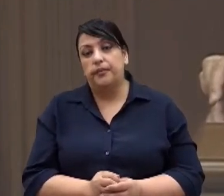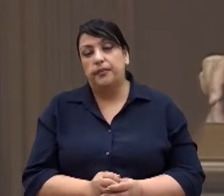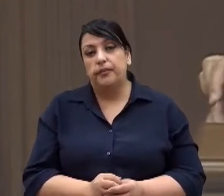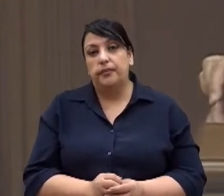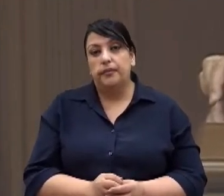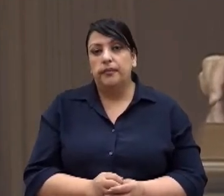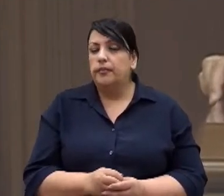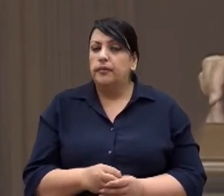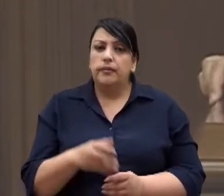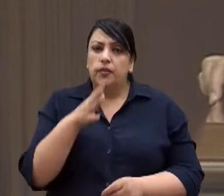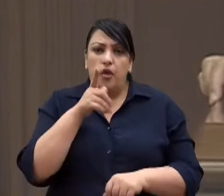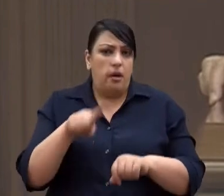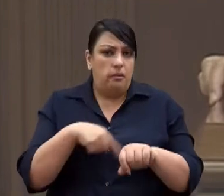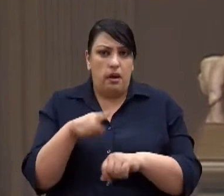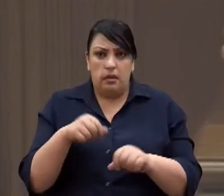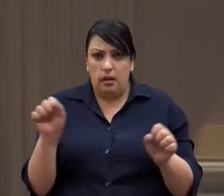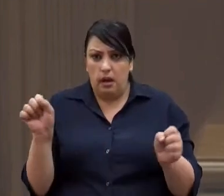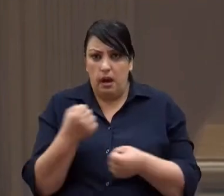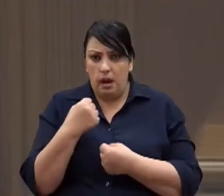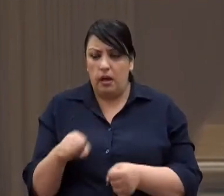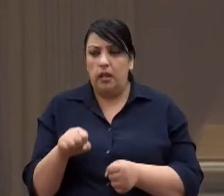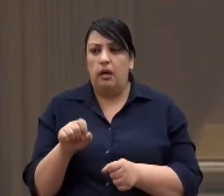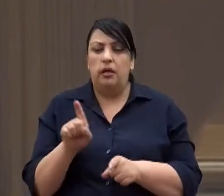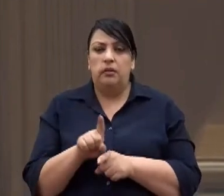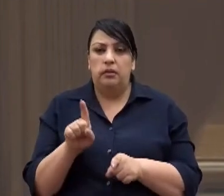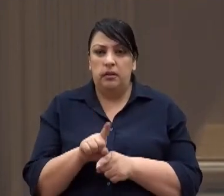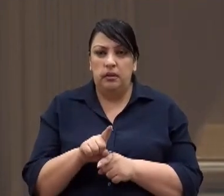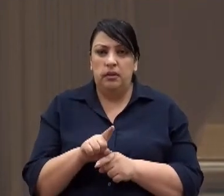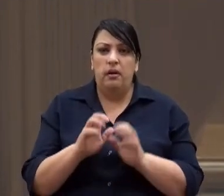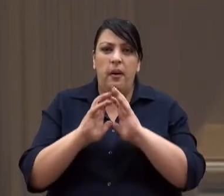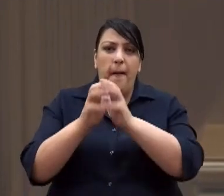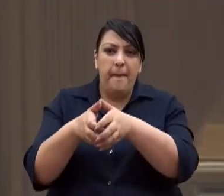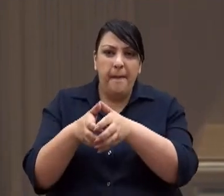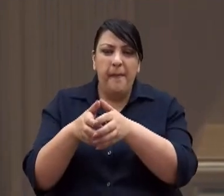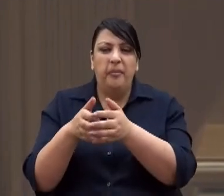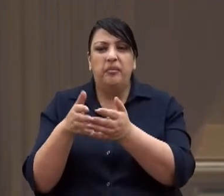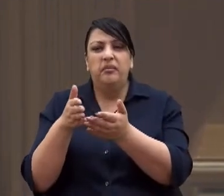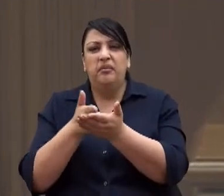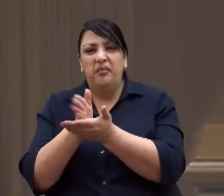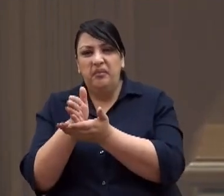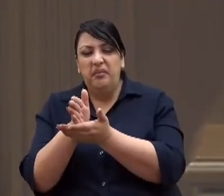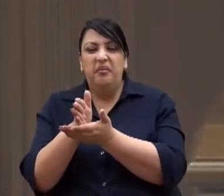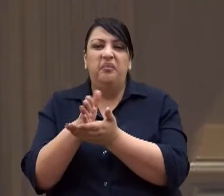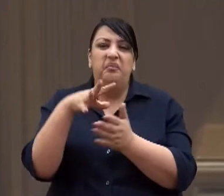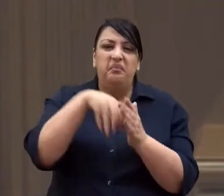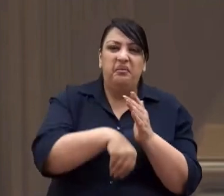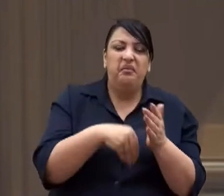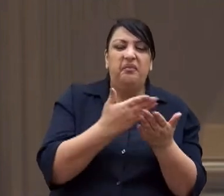ժամանակը շատ արագ է շարժվում, աշխարհակաղակական և ներքաղաքական պատճառներով այսօր